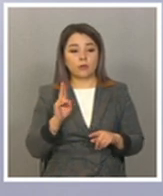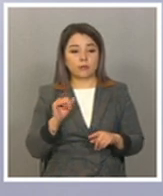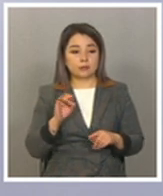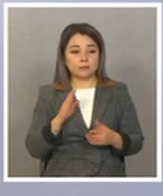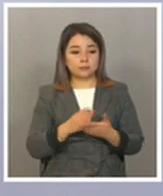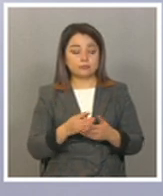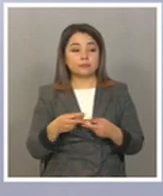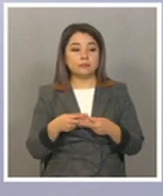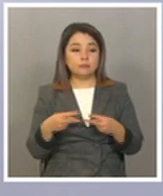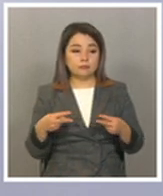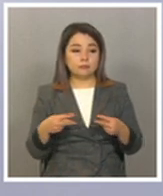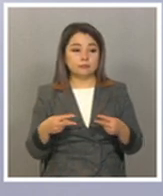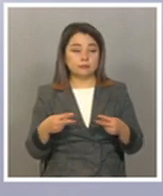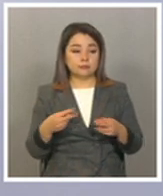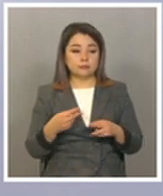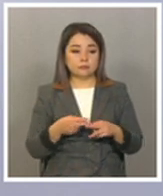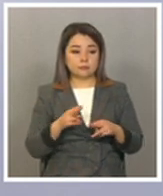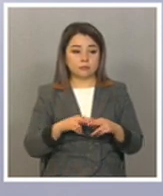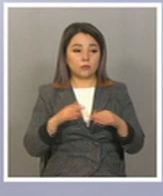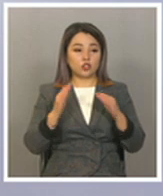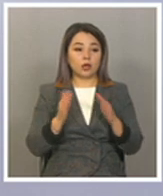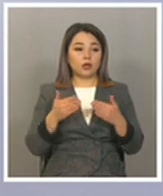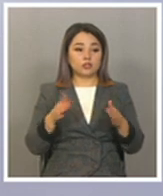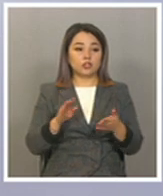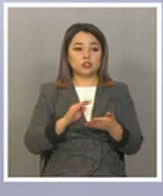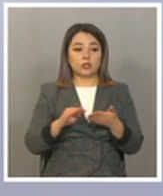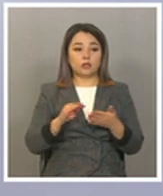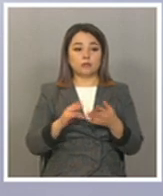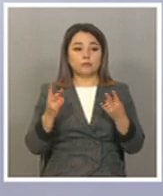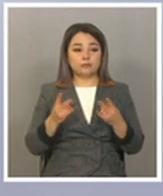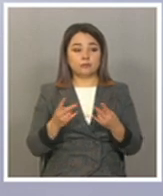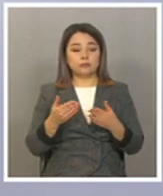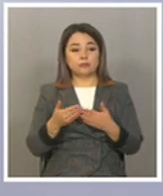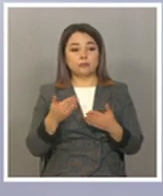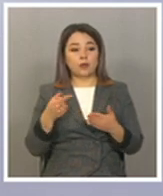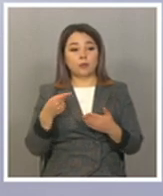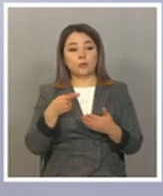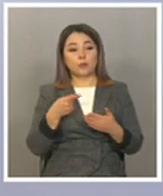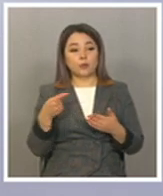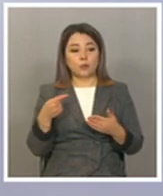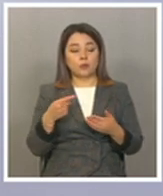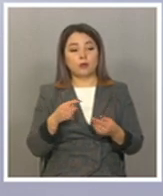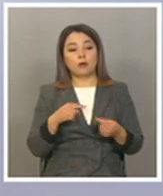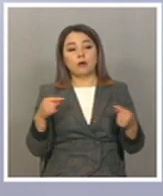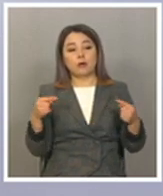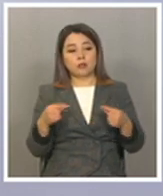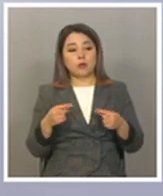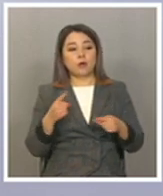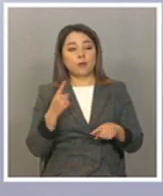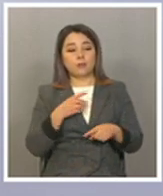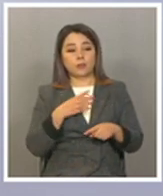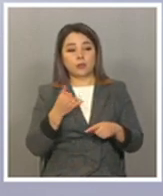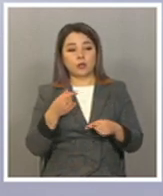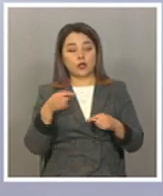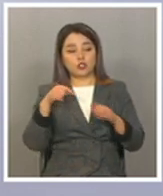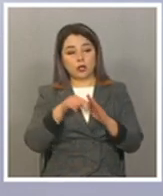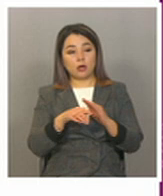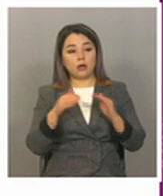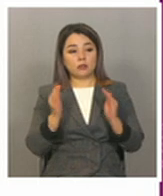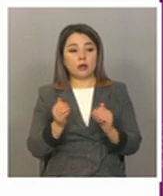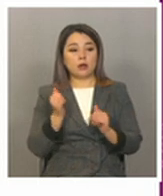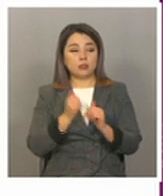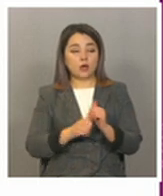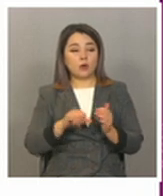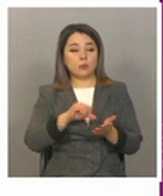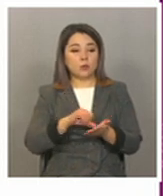тең. Енді бұл жерде жақшаны ашайық. Жақшаның алдындағы минусқа қарайық, ол жақшан ішіндегі әр